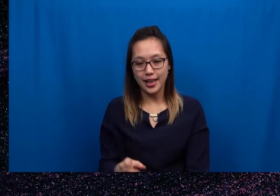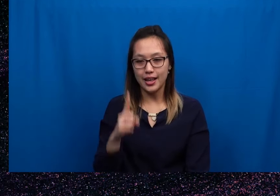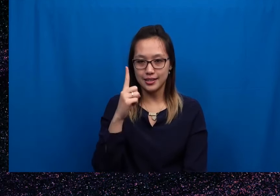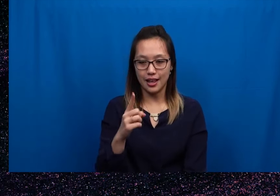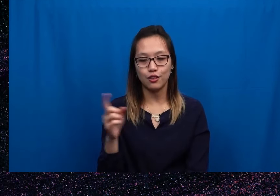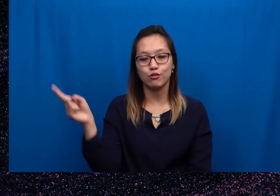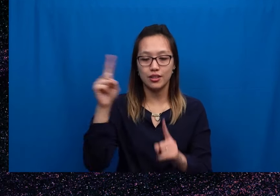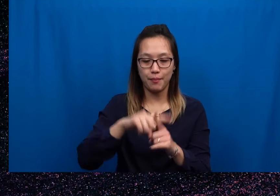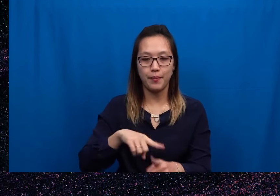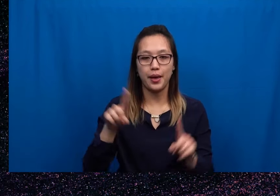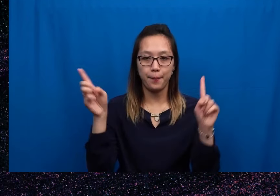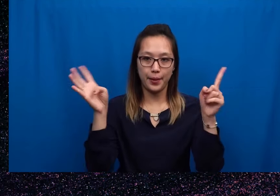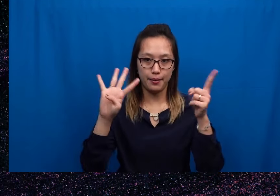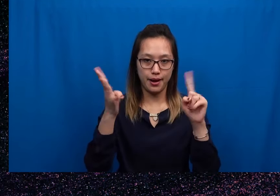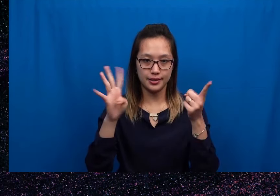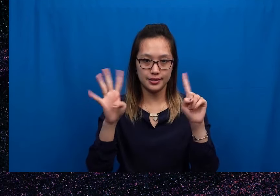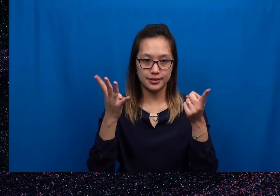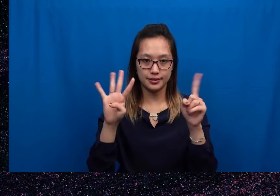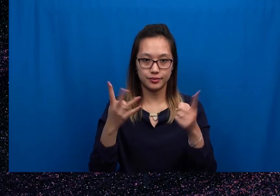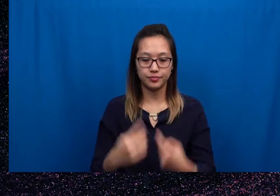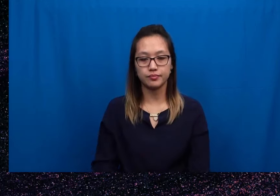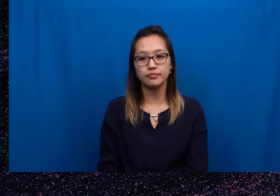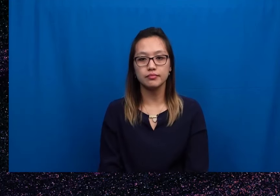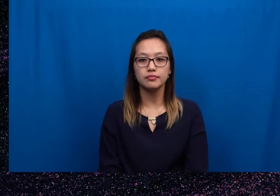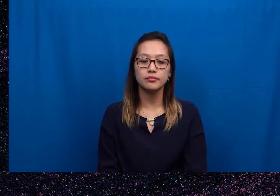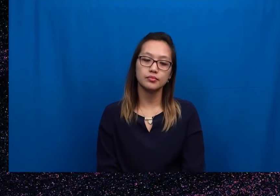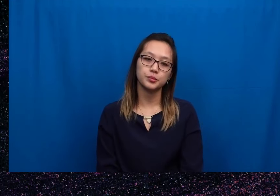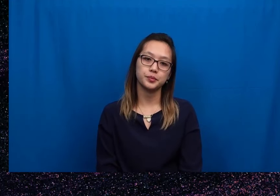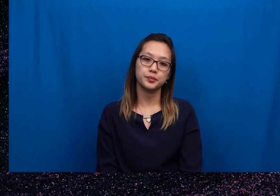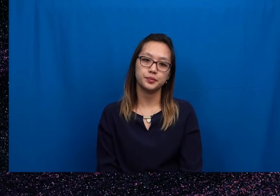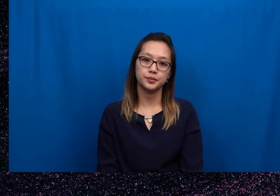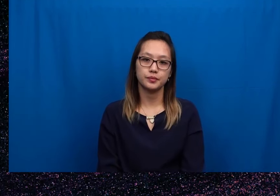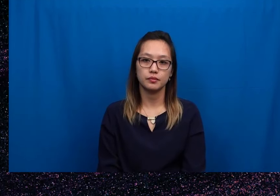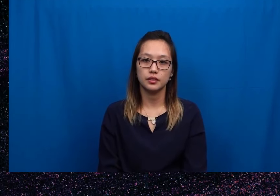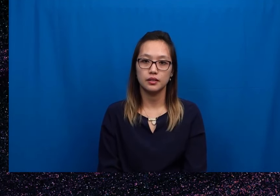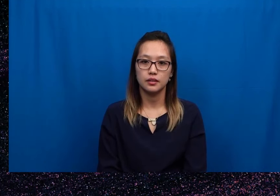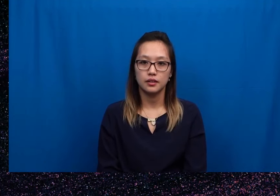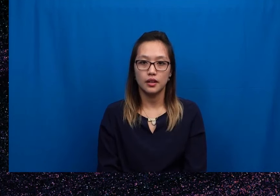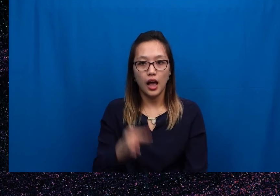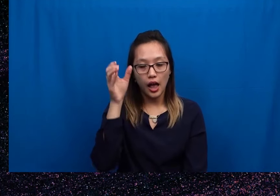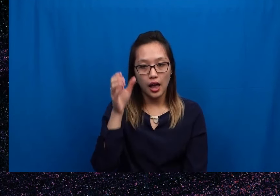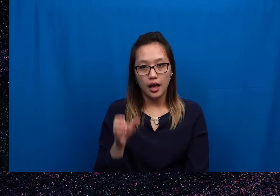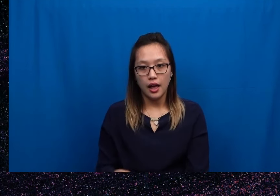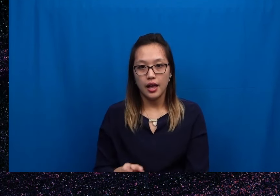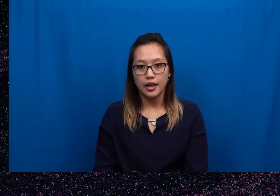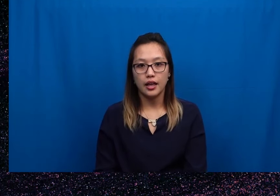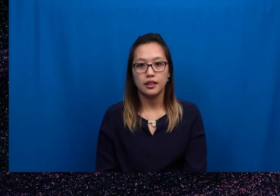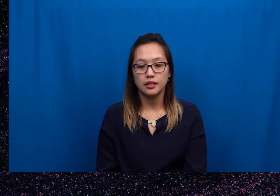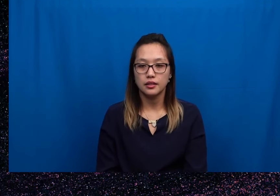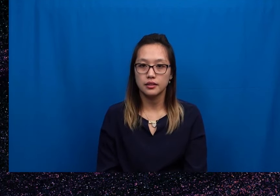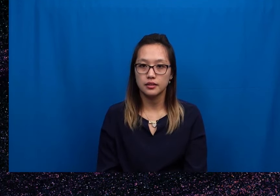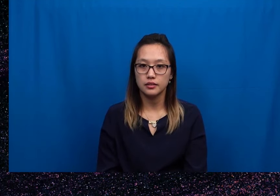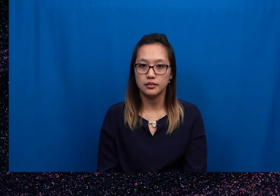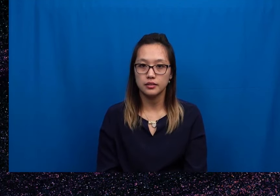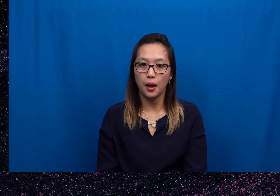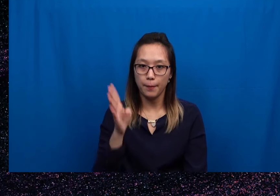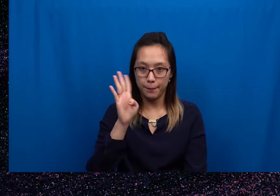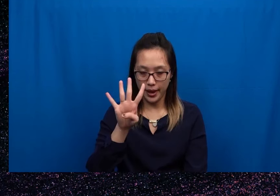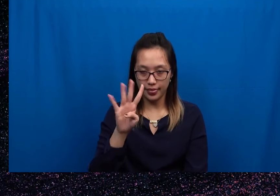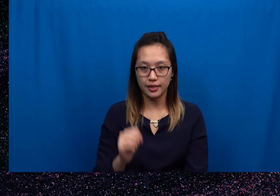saudara lihat dalam Yohanes pasal 1 ayat yang keempat. Dia katakan seperti ini. Dalam dia, yaitu dalam